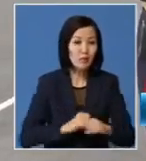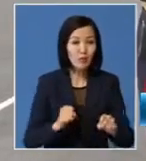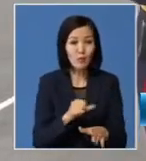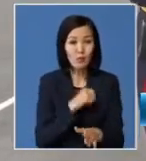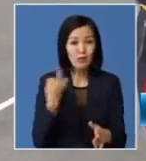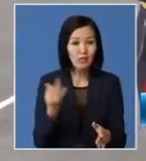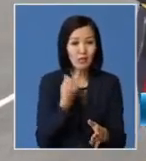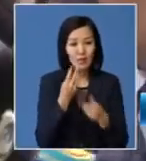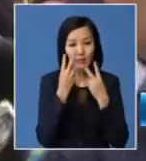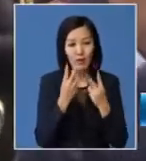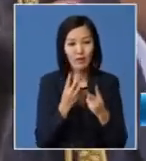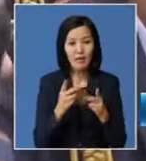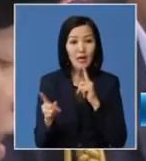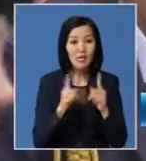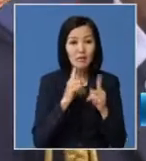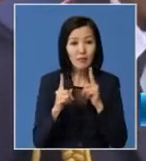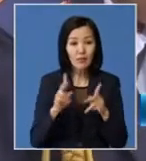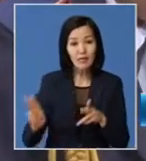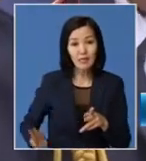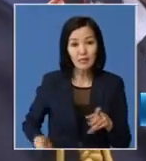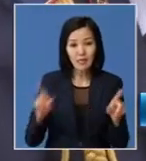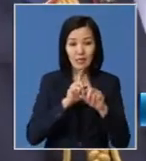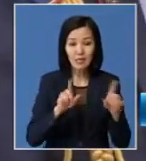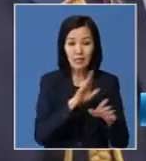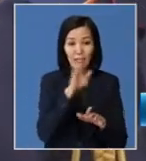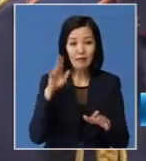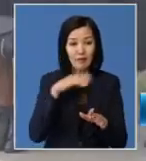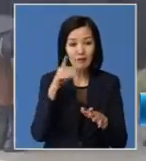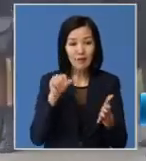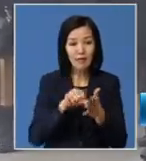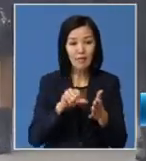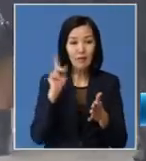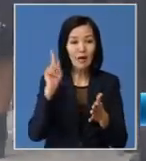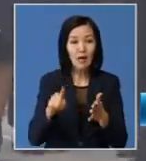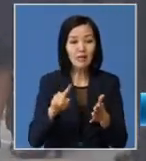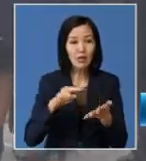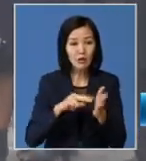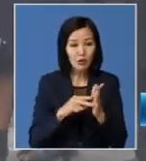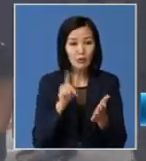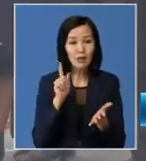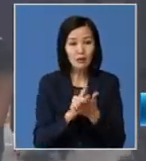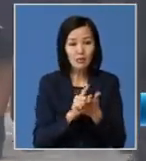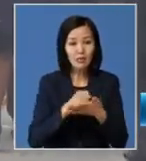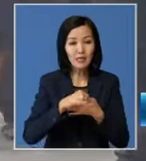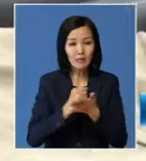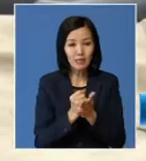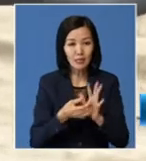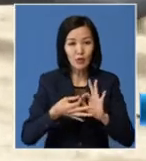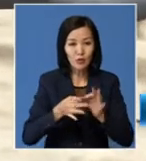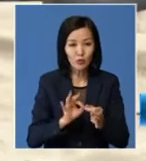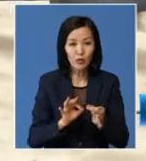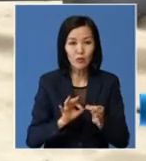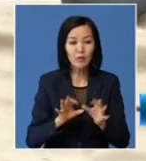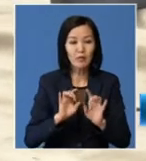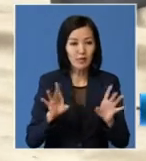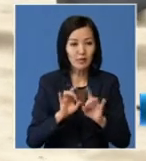қызыға қарады. Семинарға мектеп директорлары және ата-аналары қатысып, алдағы мақсат міндеттерді пысықтады. Жоба жоспарын талқылады.